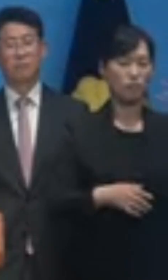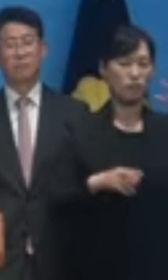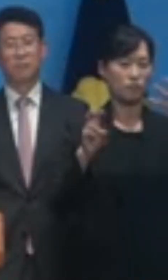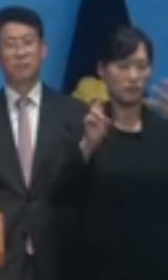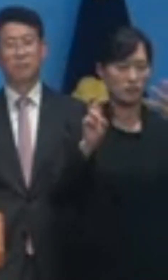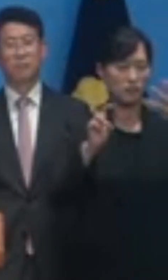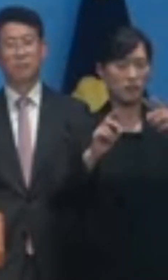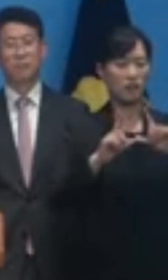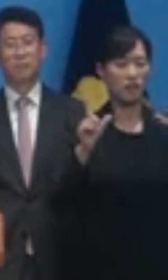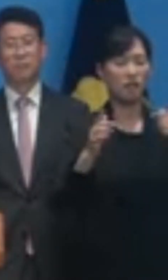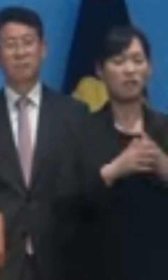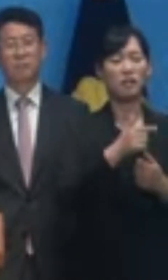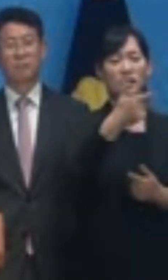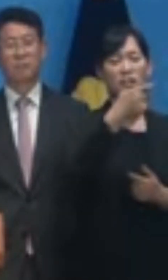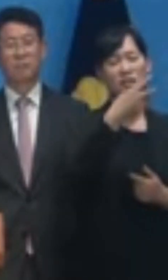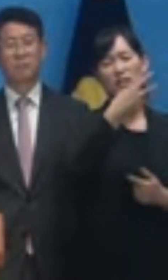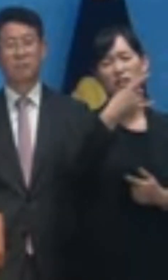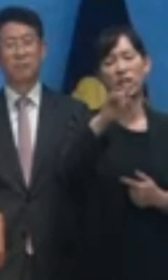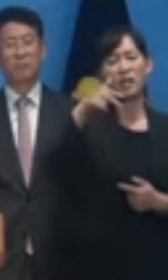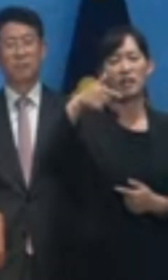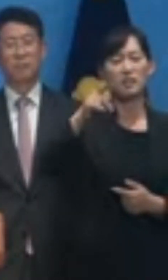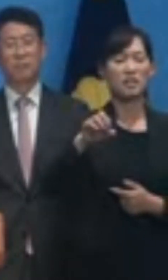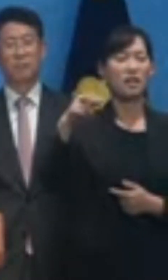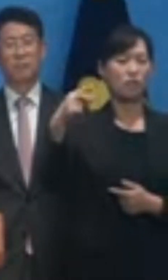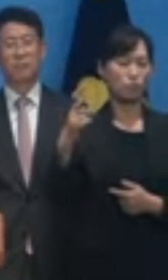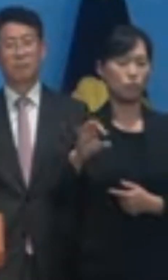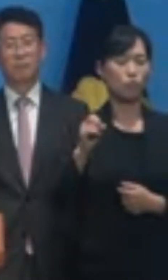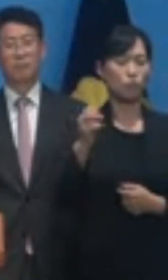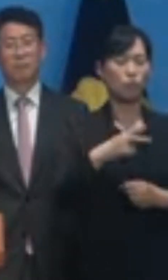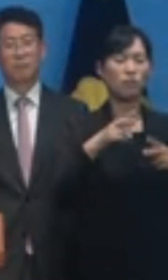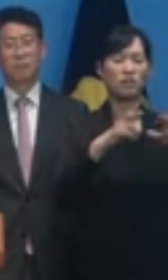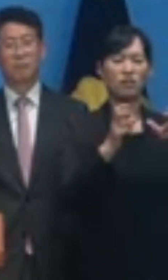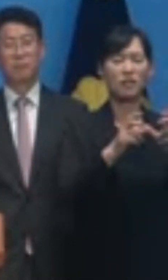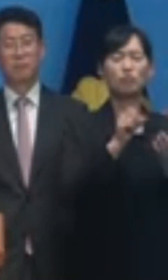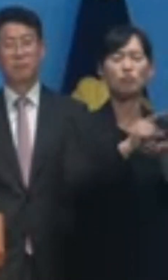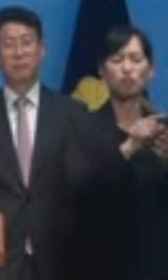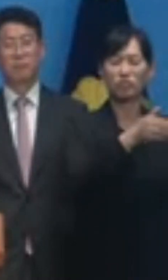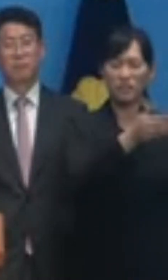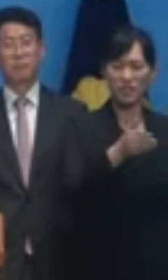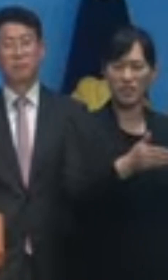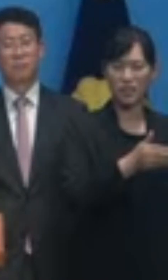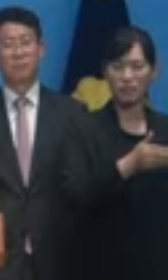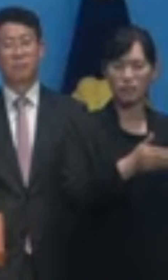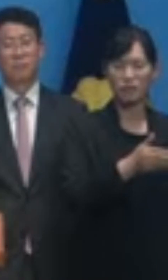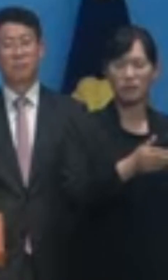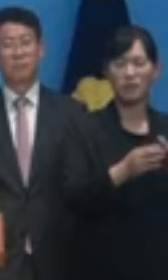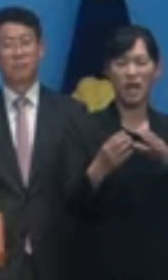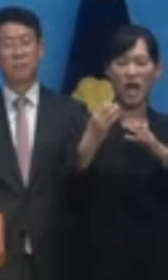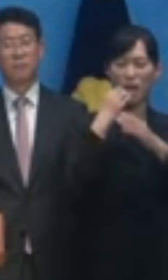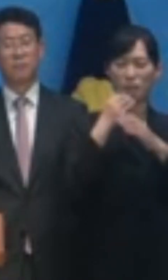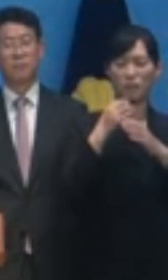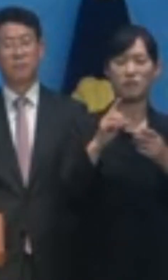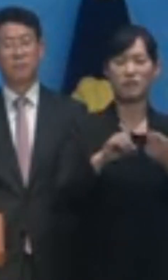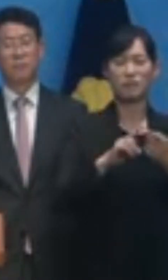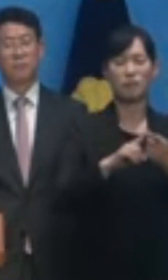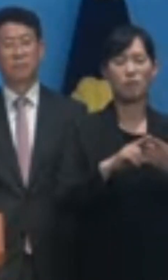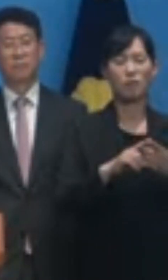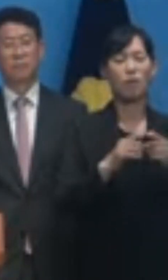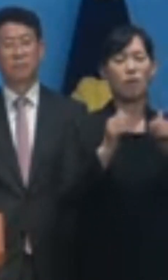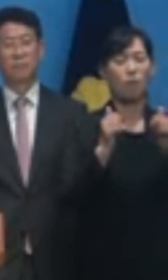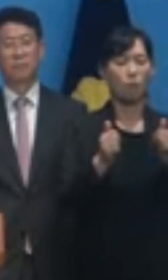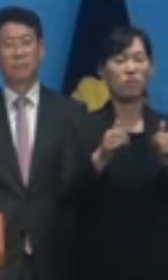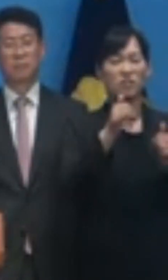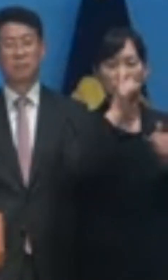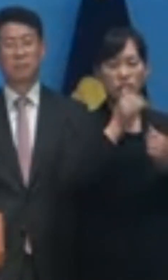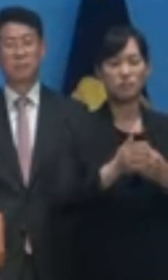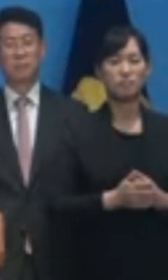20일 대장동 배임 및 성남FC 뇌물 혐의 42차 공판이 있었습니다. 그날